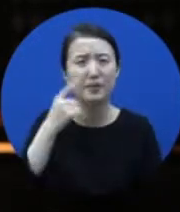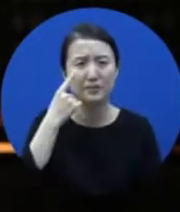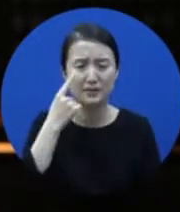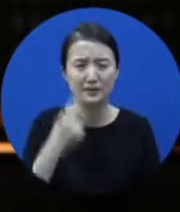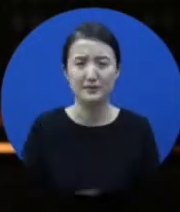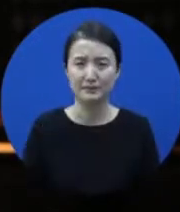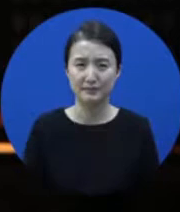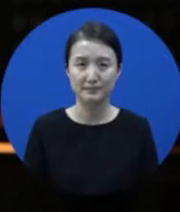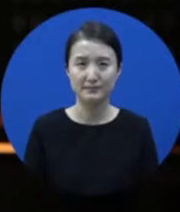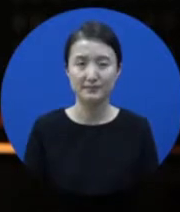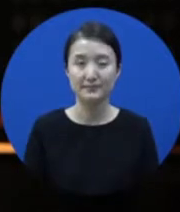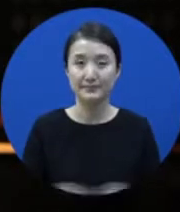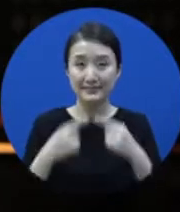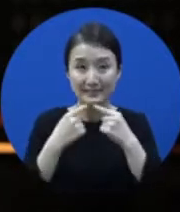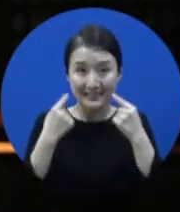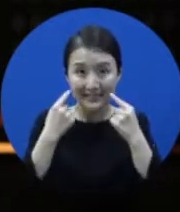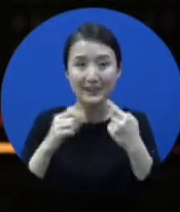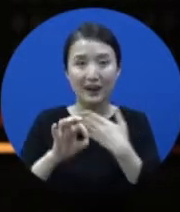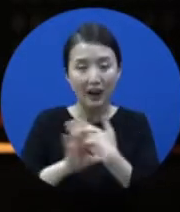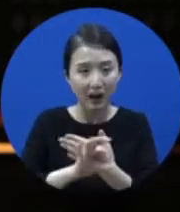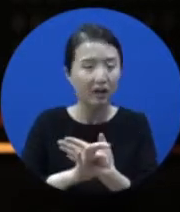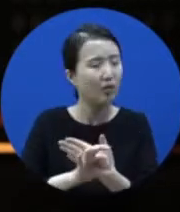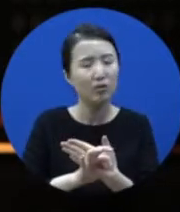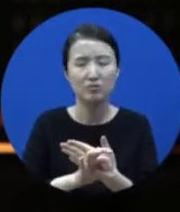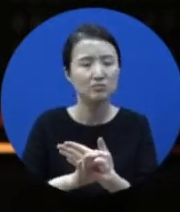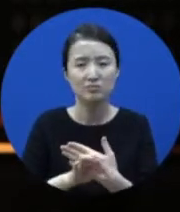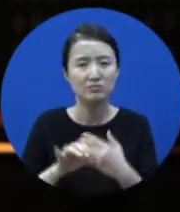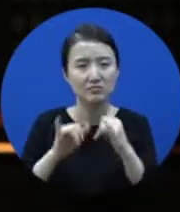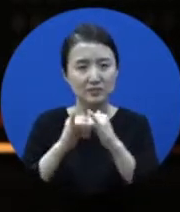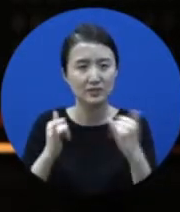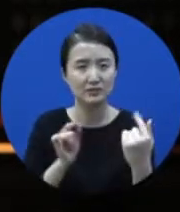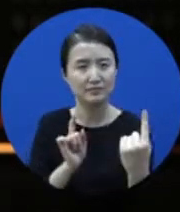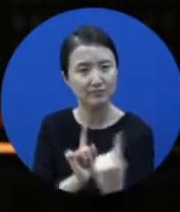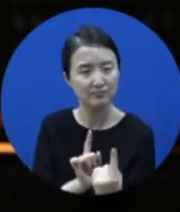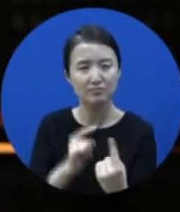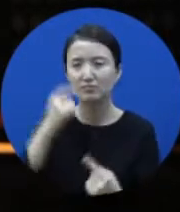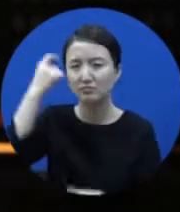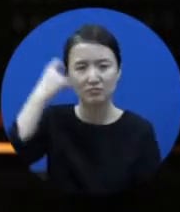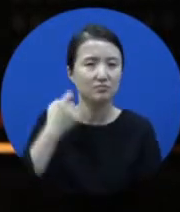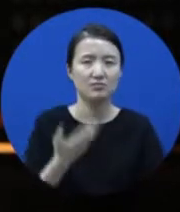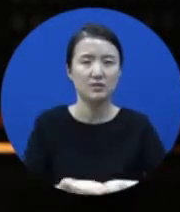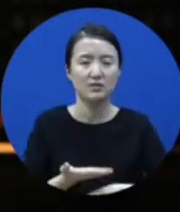얘기예요. 예. 네. 이거는 제 얘기가 아니고요. 미국의 사회심리학자인